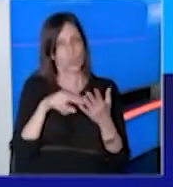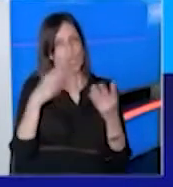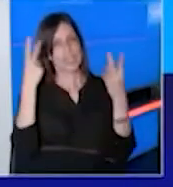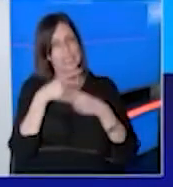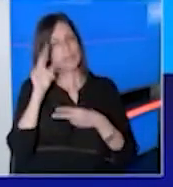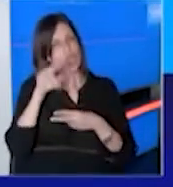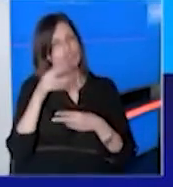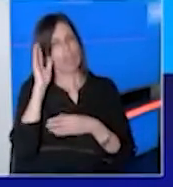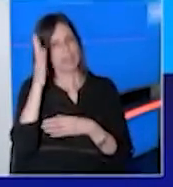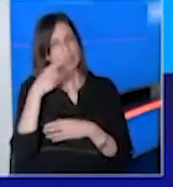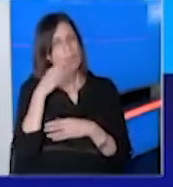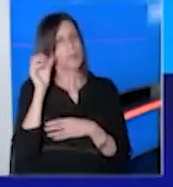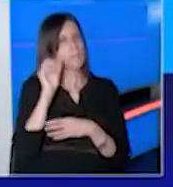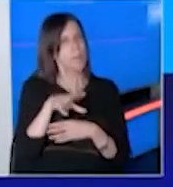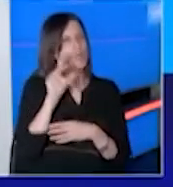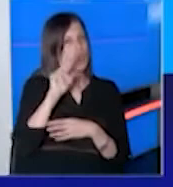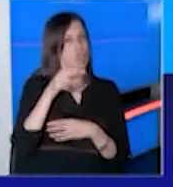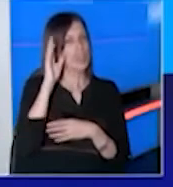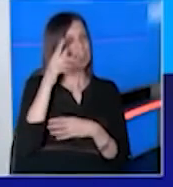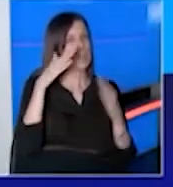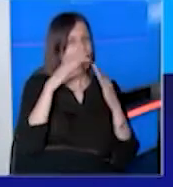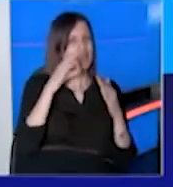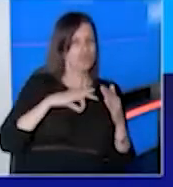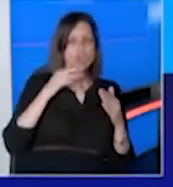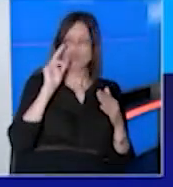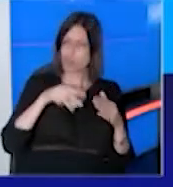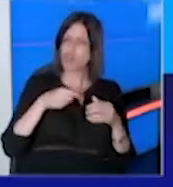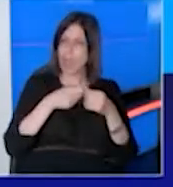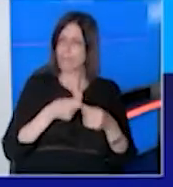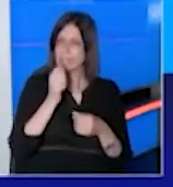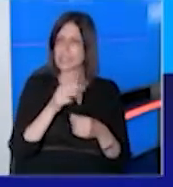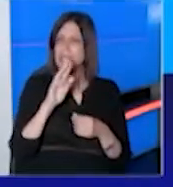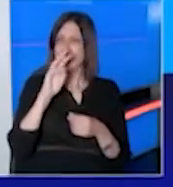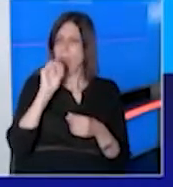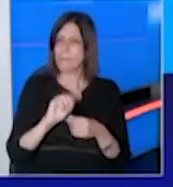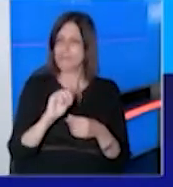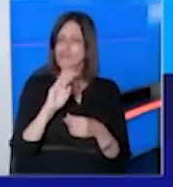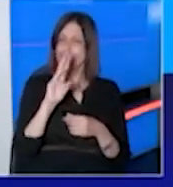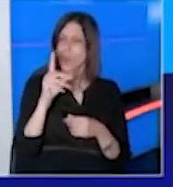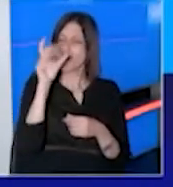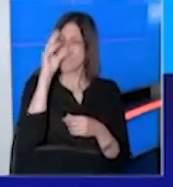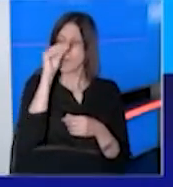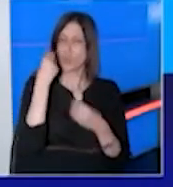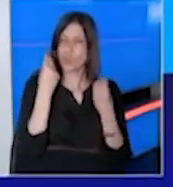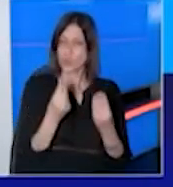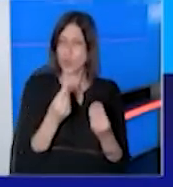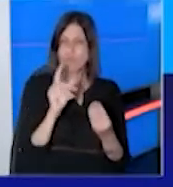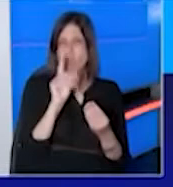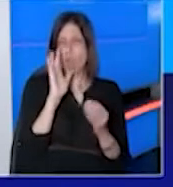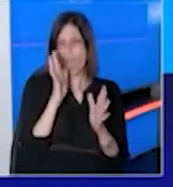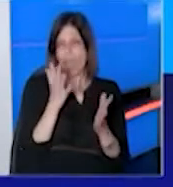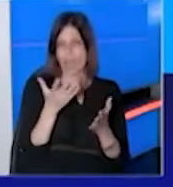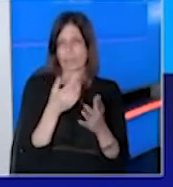עתיד, ואתה אומר, בואו, יש עתיד, זה הבית שלנו, ויש חברי כנסת, ורם שפע הוא בחור טוב. אני לא חושב שהוא בחורה. למה